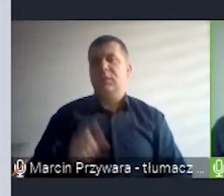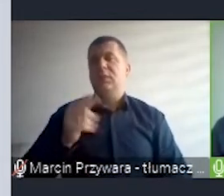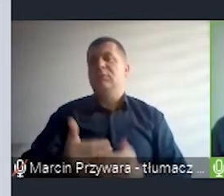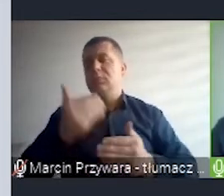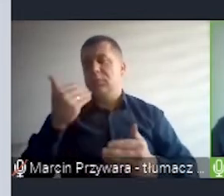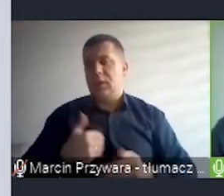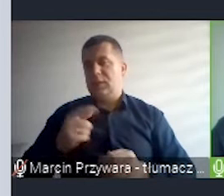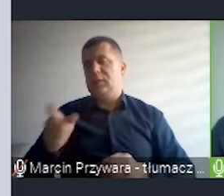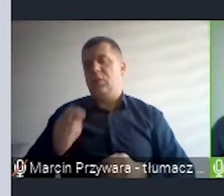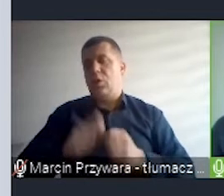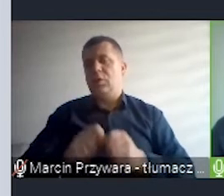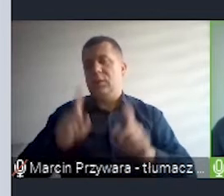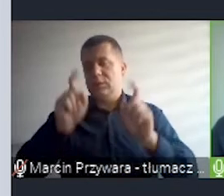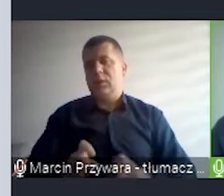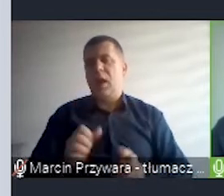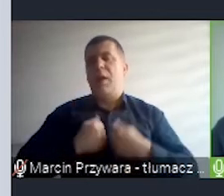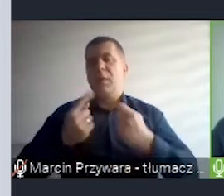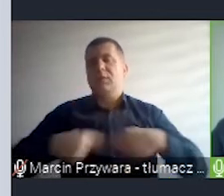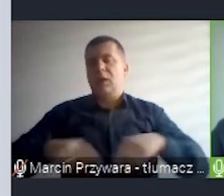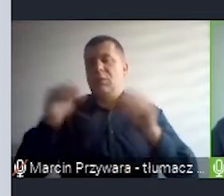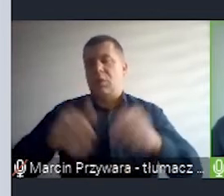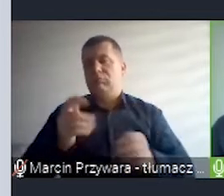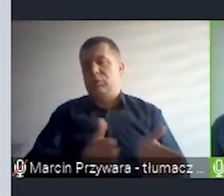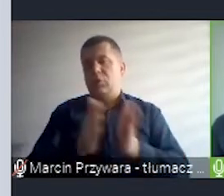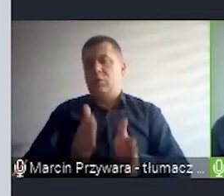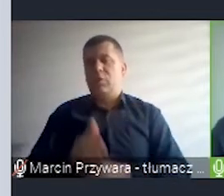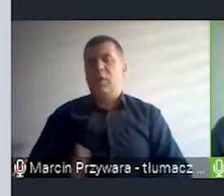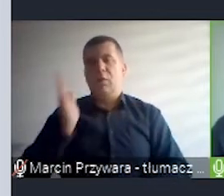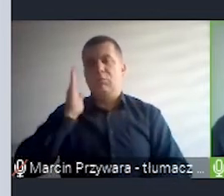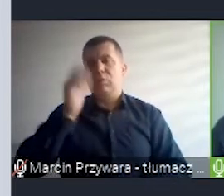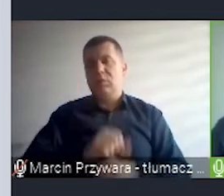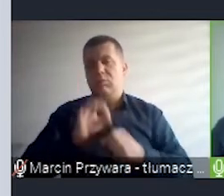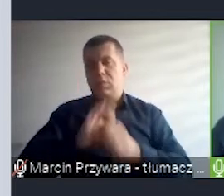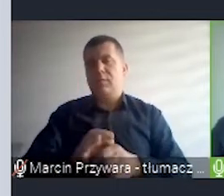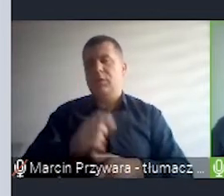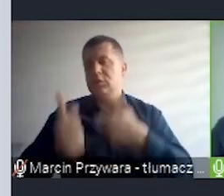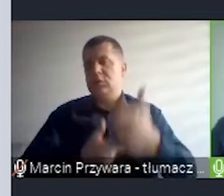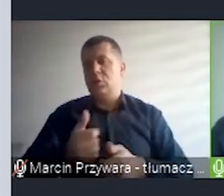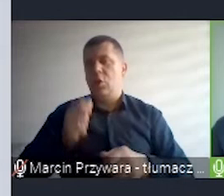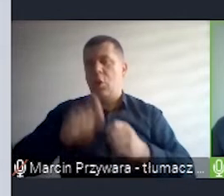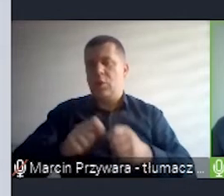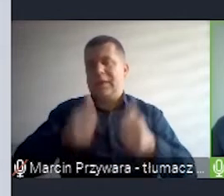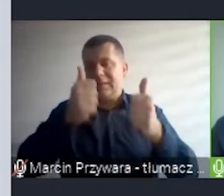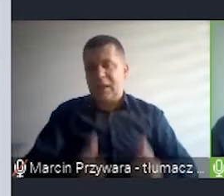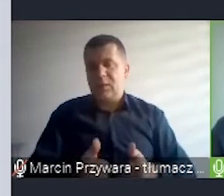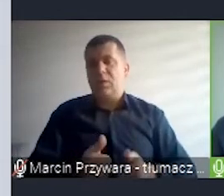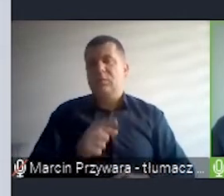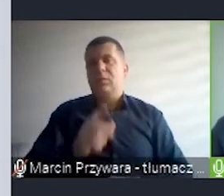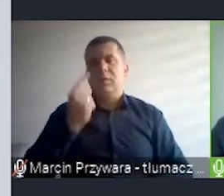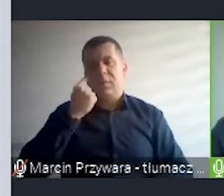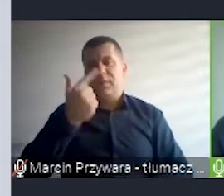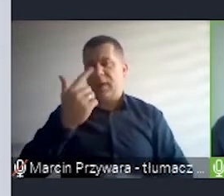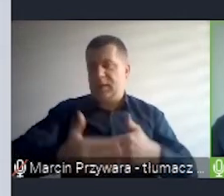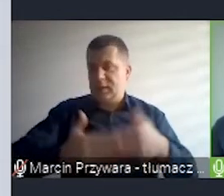się zacznie, właśnie po to, żeby zespół mógł się przygotować. Później prowadzone są czynności kontrolne. Stacjonarnie zwykle trwało to 2